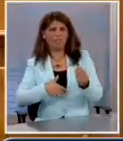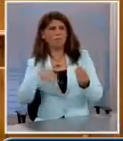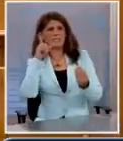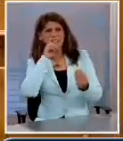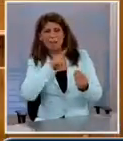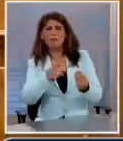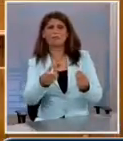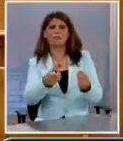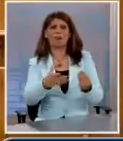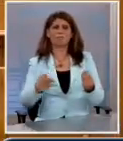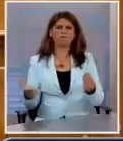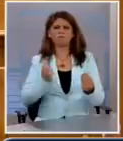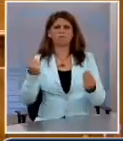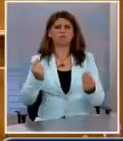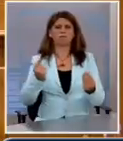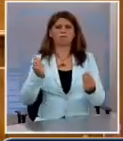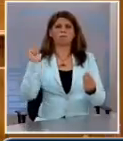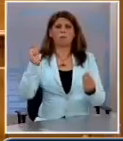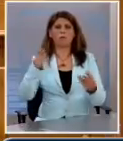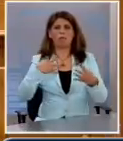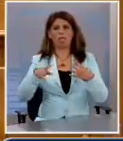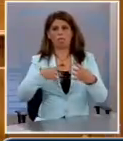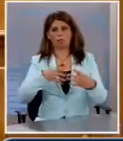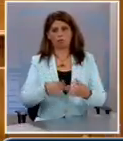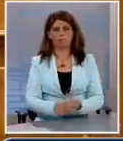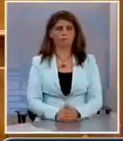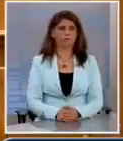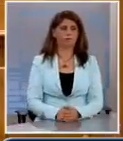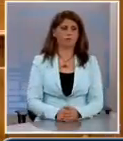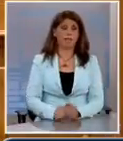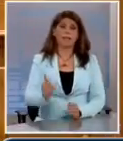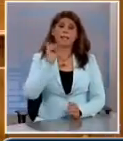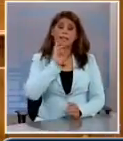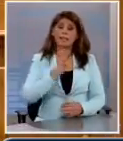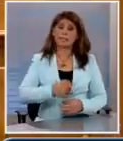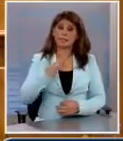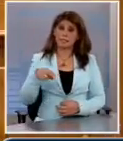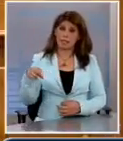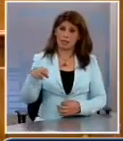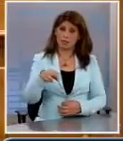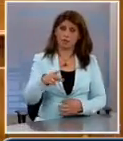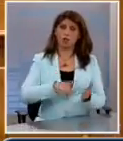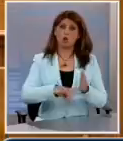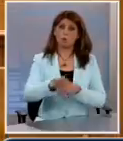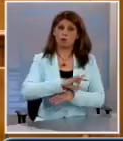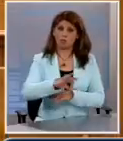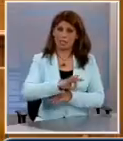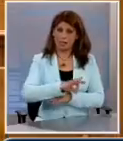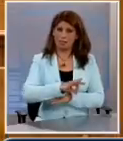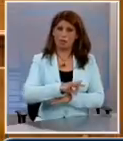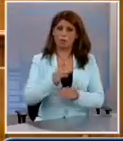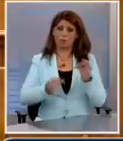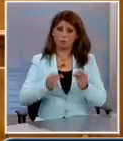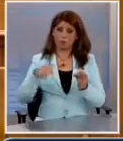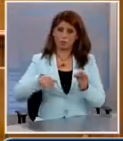ψέματα, τον αυταρχισμό και την πολιτική εξαπάτηση. Κυρίες και κύριοι συνάδελφοι, το νομοσχέδιο που